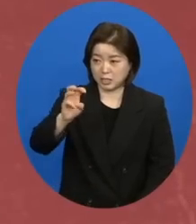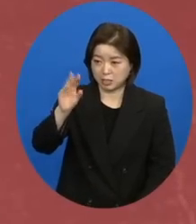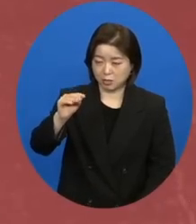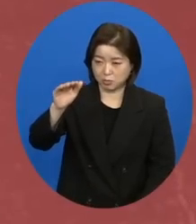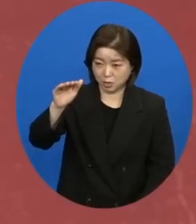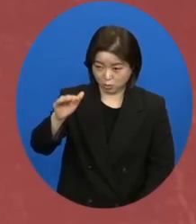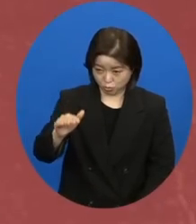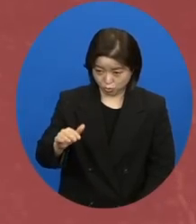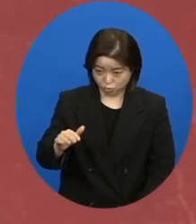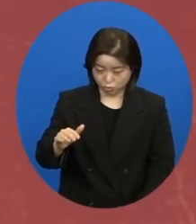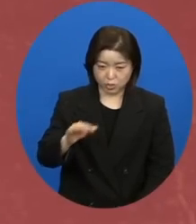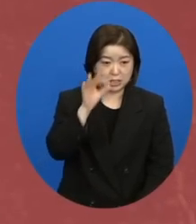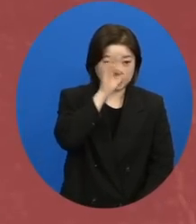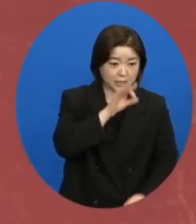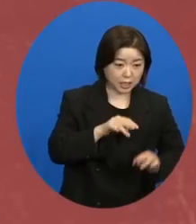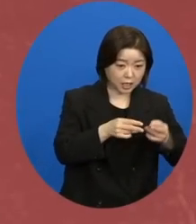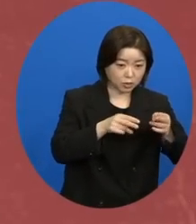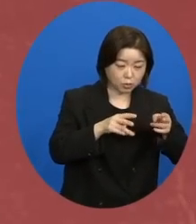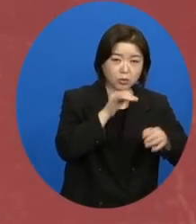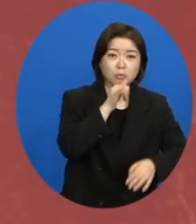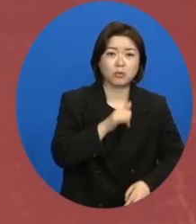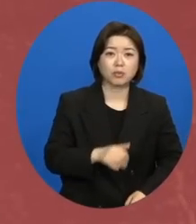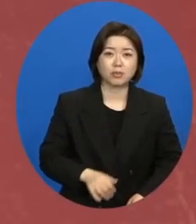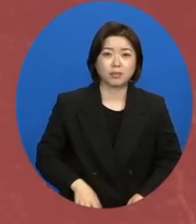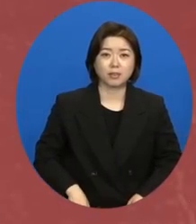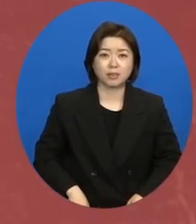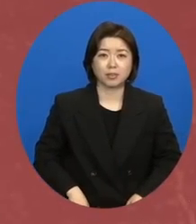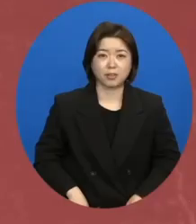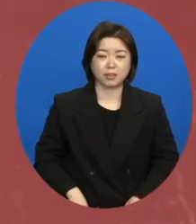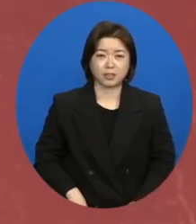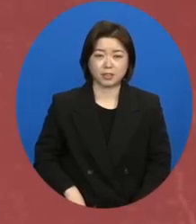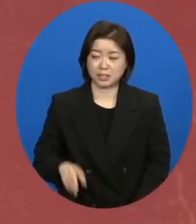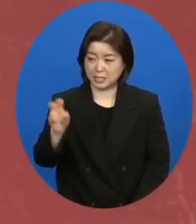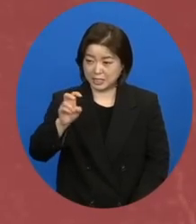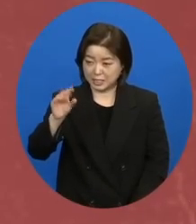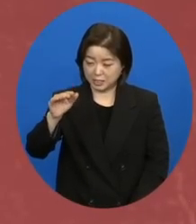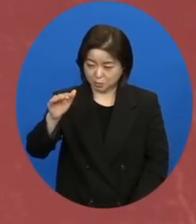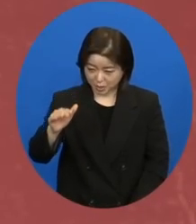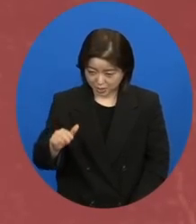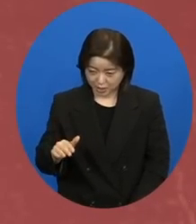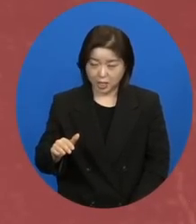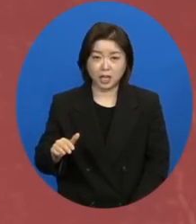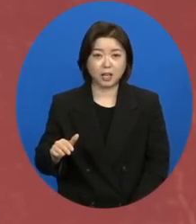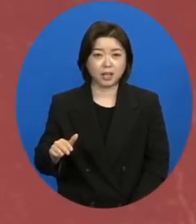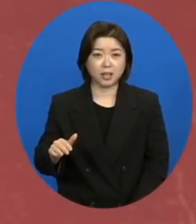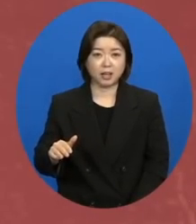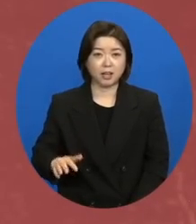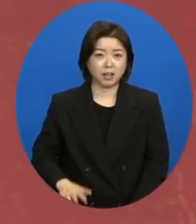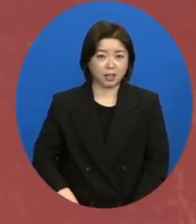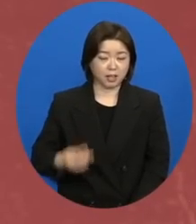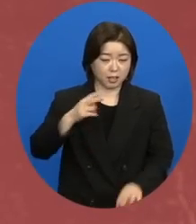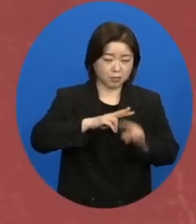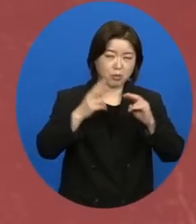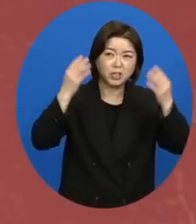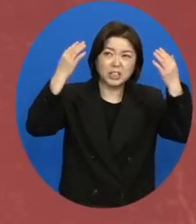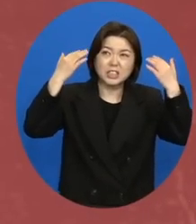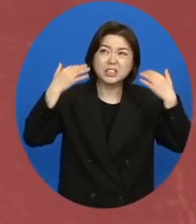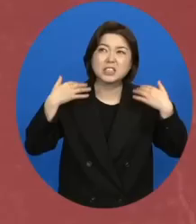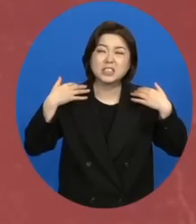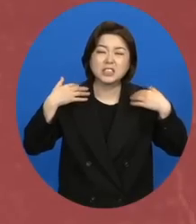줄어들면요 돼지고기 먹어요. 그리고 20만 대 이하로 내려가면요 머리가 길어지고요.